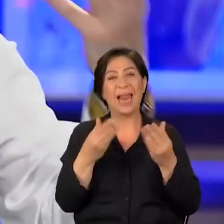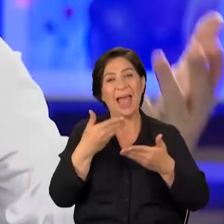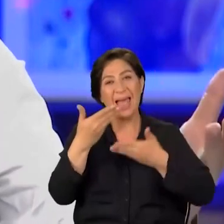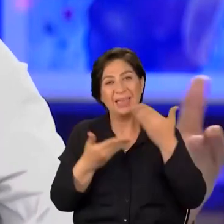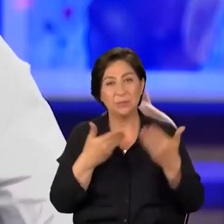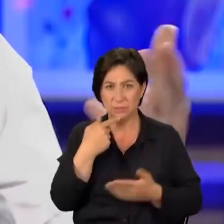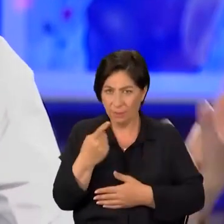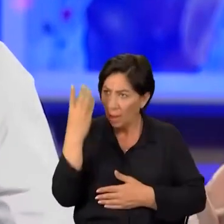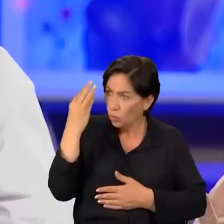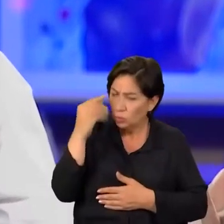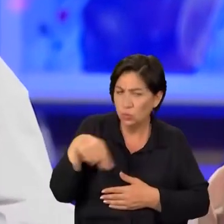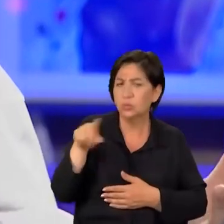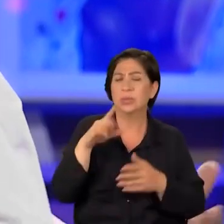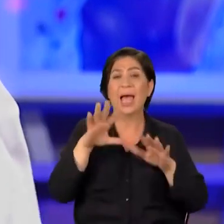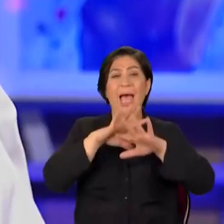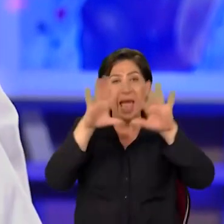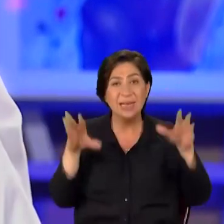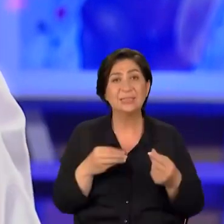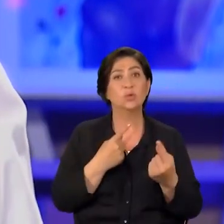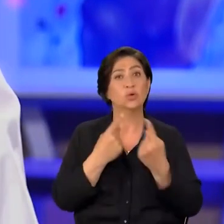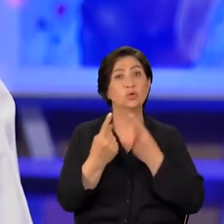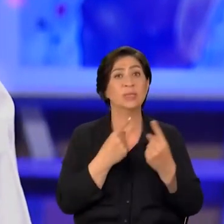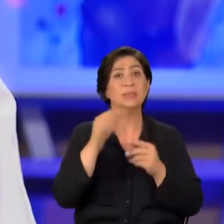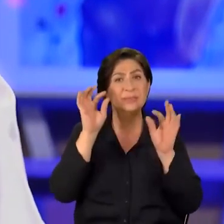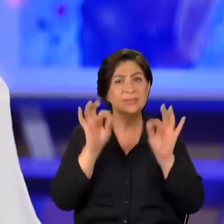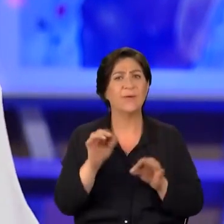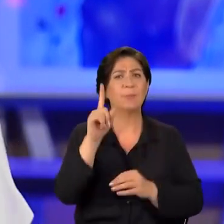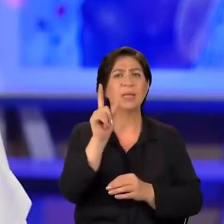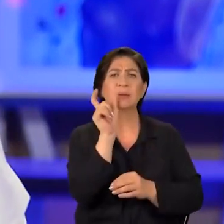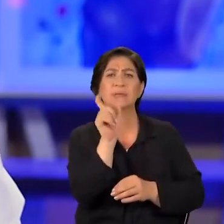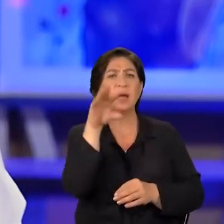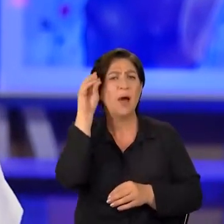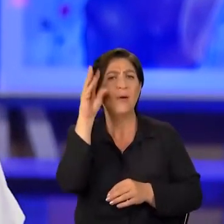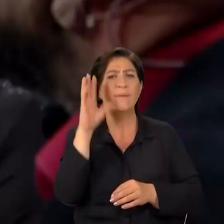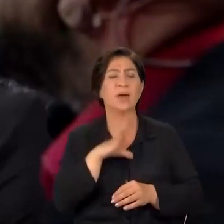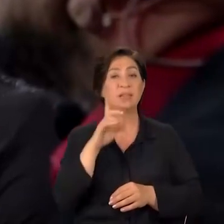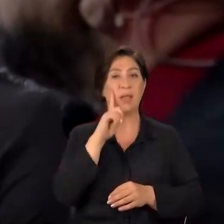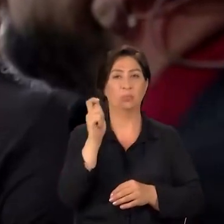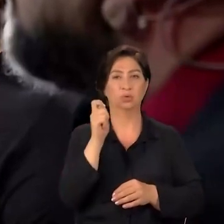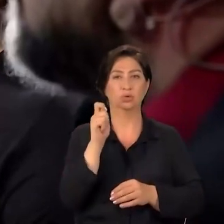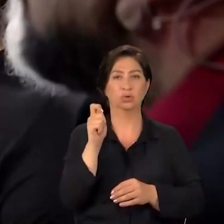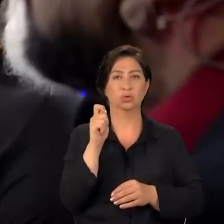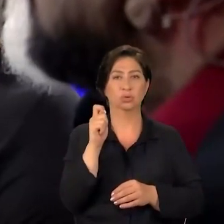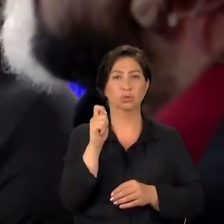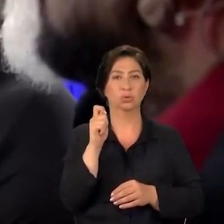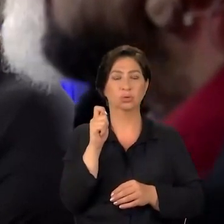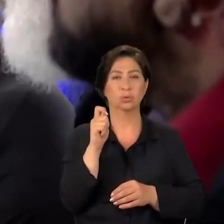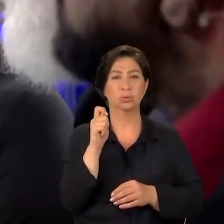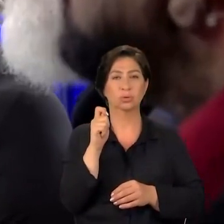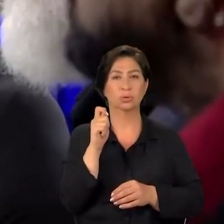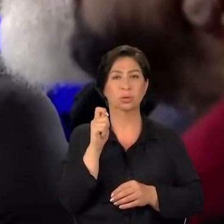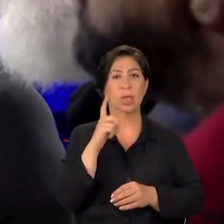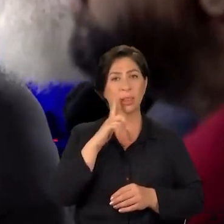güzel izah edilmiş. Anlıyorsunuz ne demek istediğimi. Ve herkesin konuşmalarında sürekli duyduğum kavramlar şunlar. Namus,